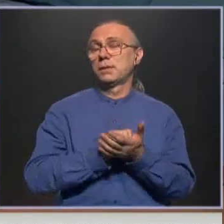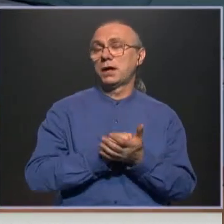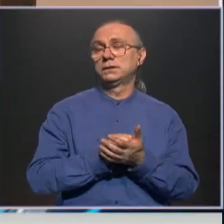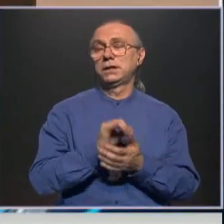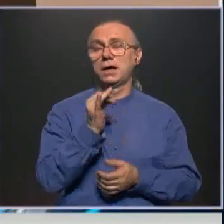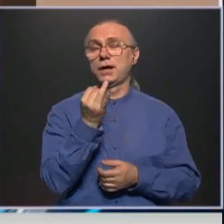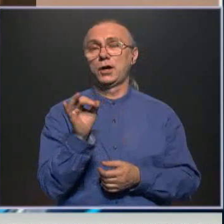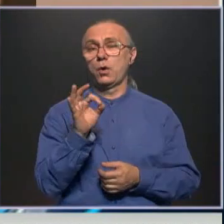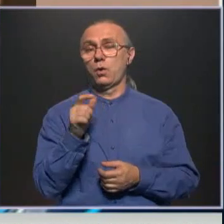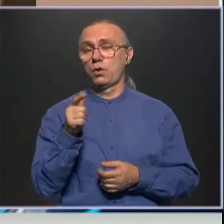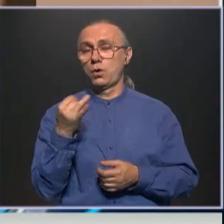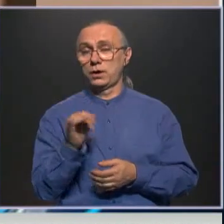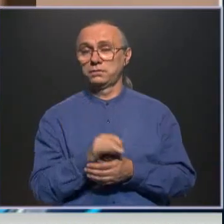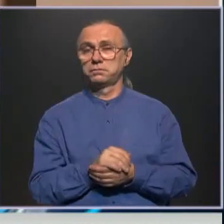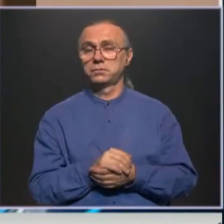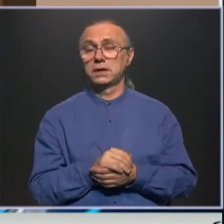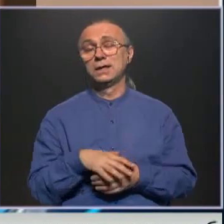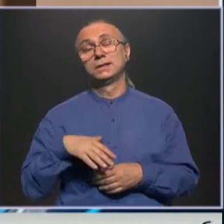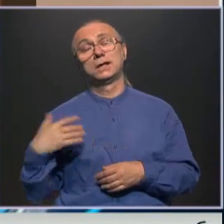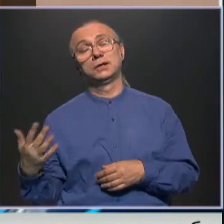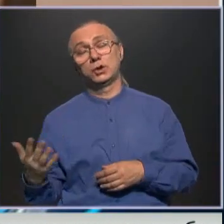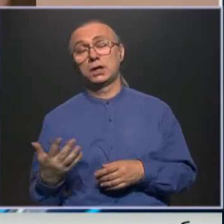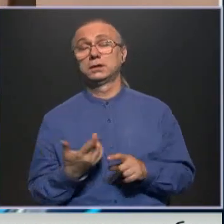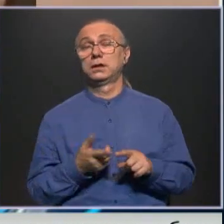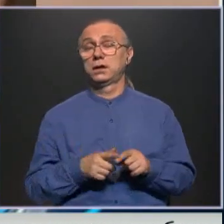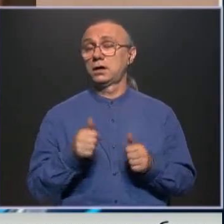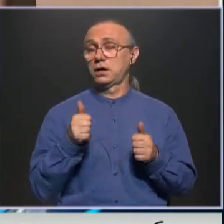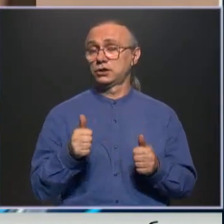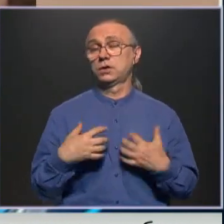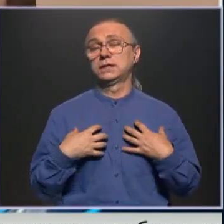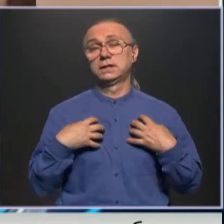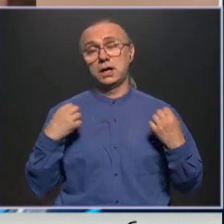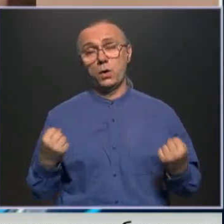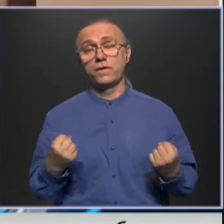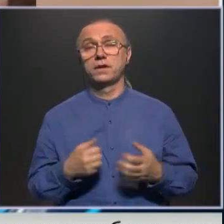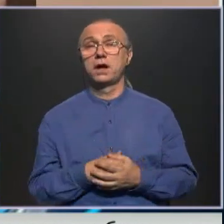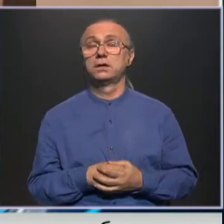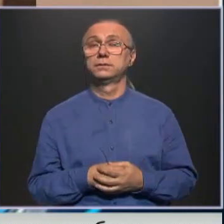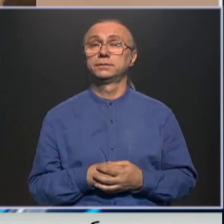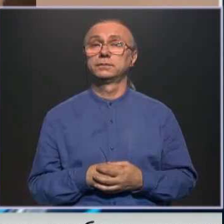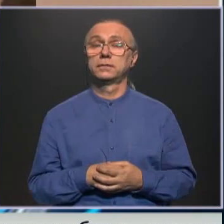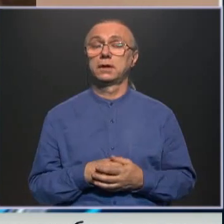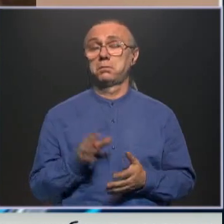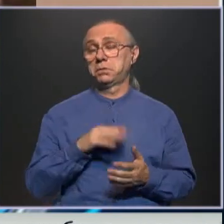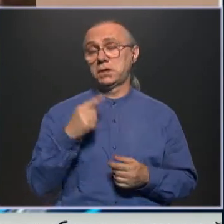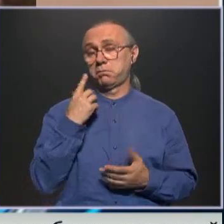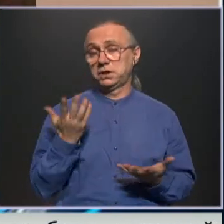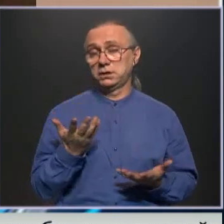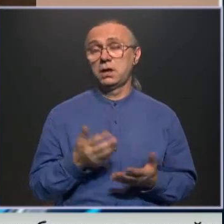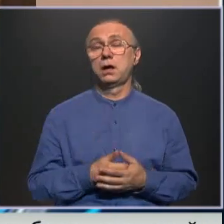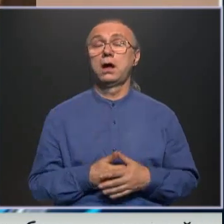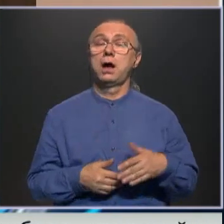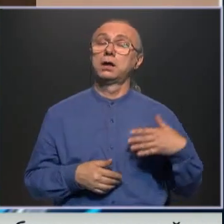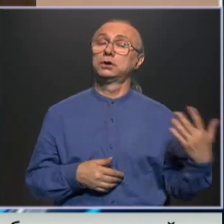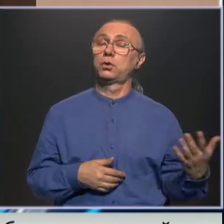С одной стороны, это хорошо, это для здоровья, это безобидно, а с другой